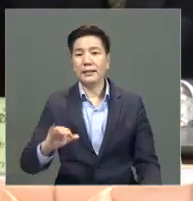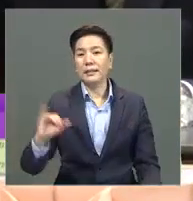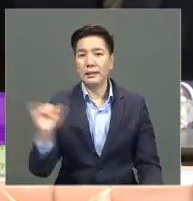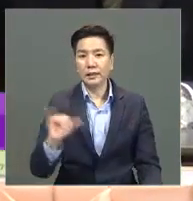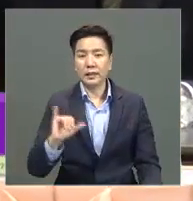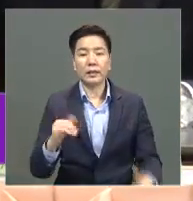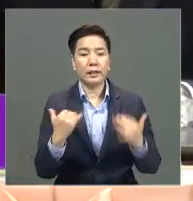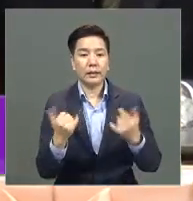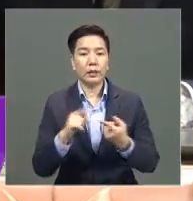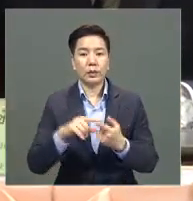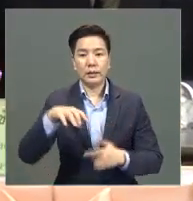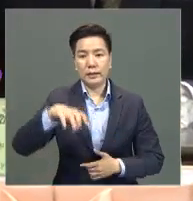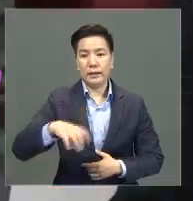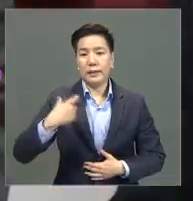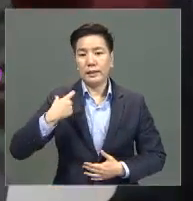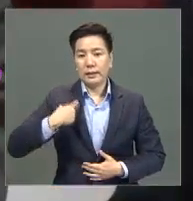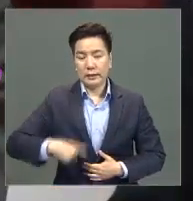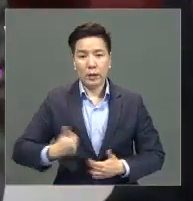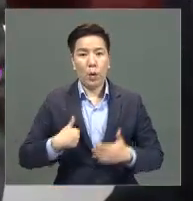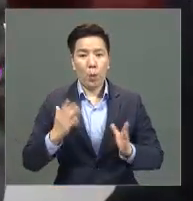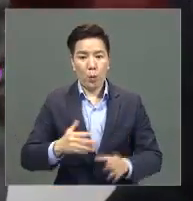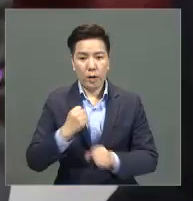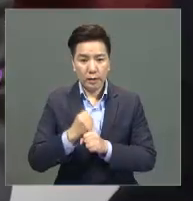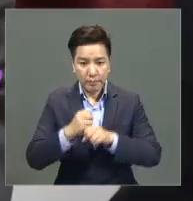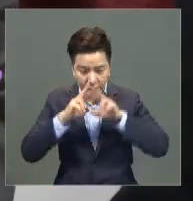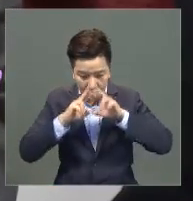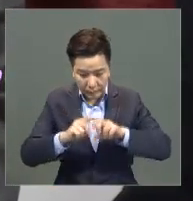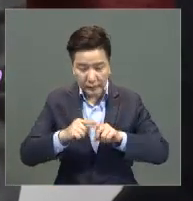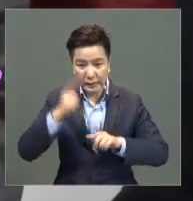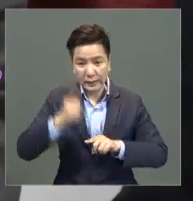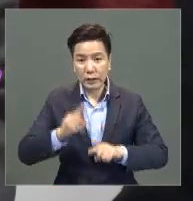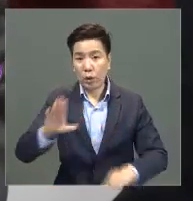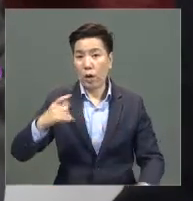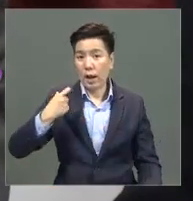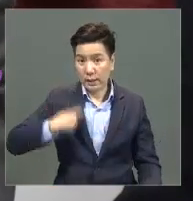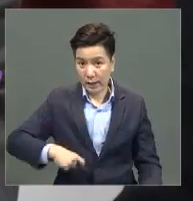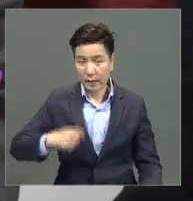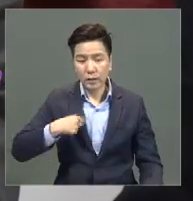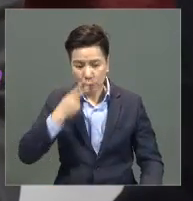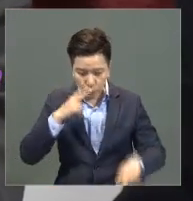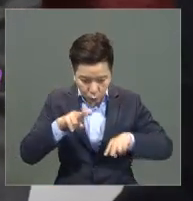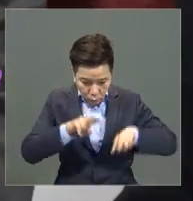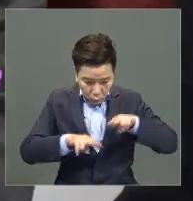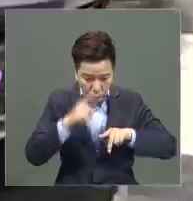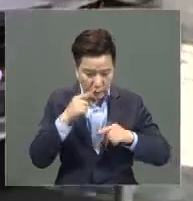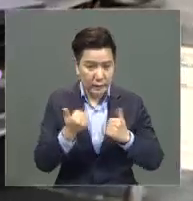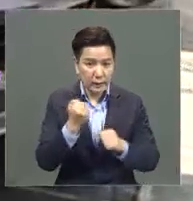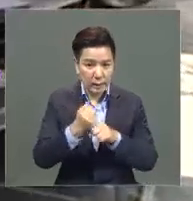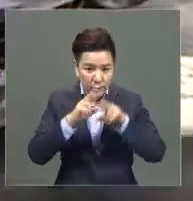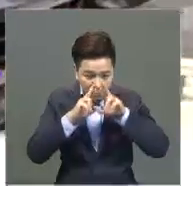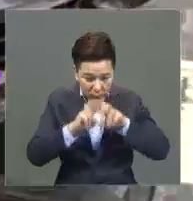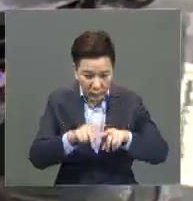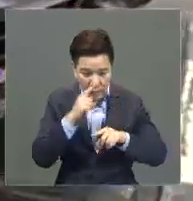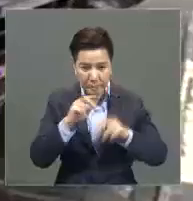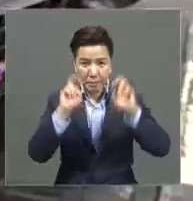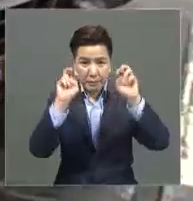ครับวันนี้ที่สำนักงานอัยการสูงสุดนะครับคณะทำงานตรวจสอบข้อเท็จจริงของอัยการได้แถลงผลการตรวจสอบคดีว่าได้ทำการตรวจส